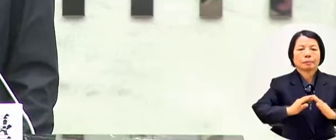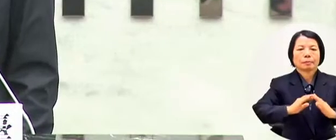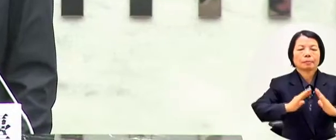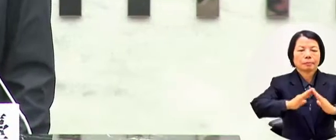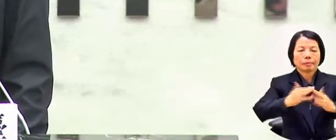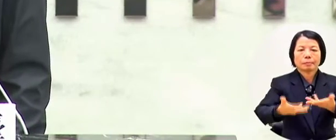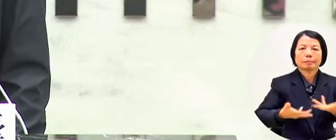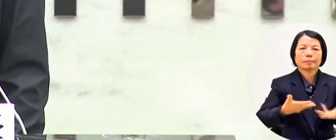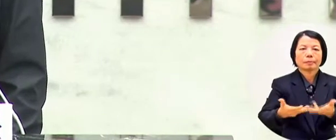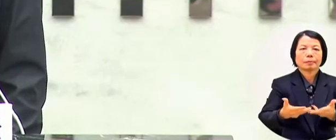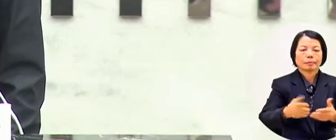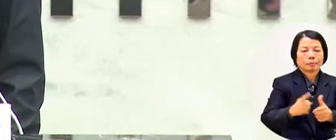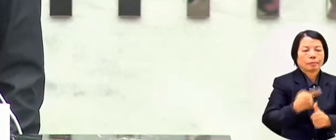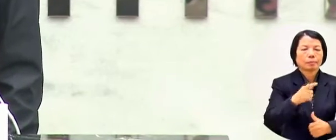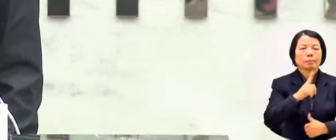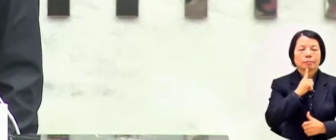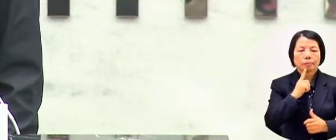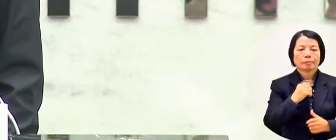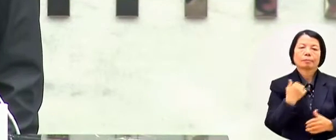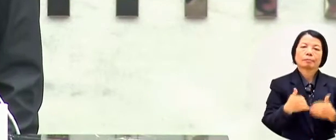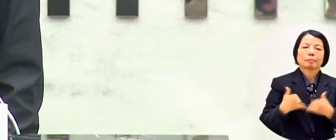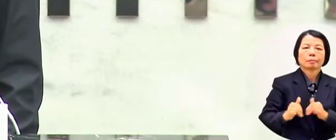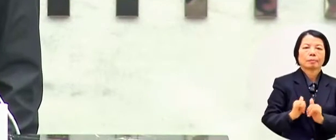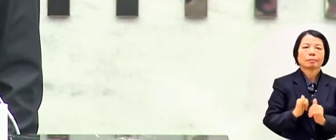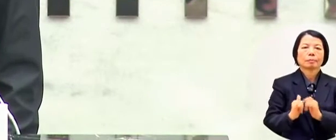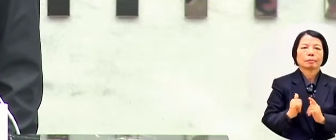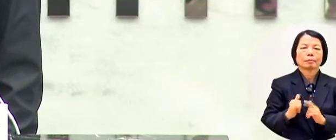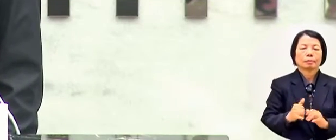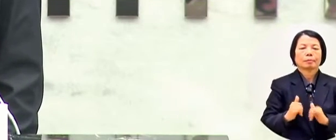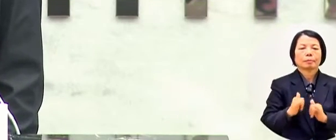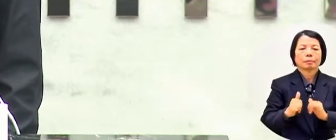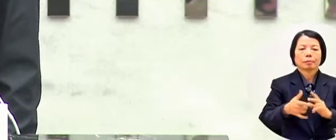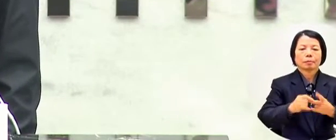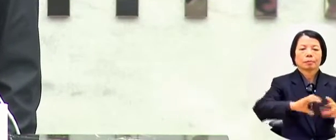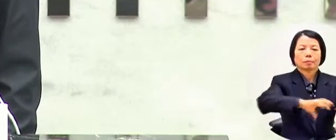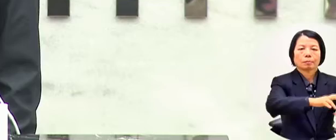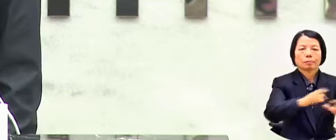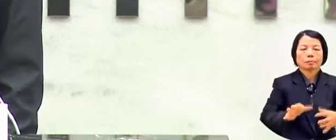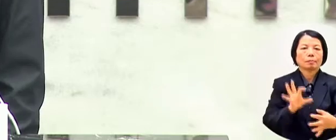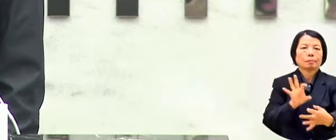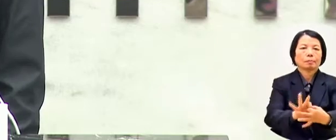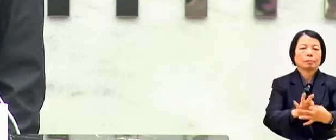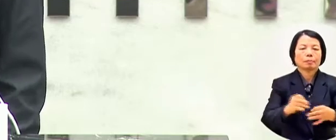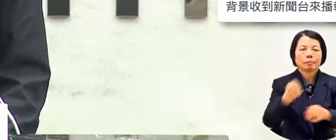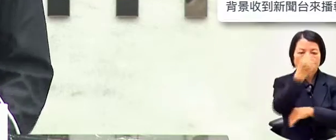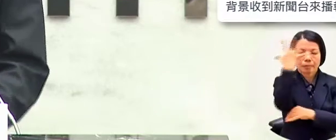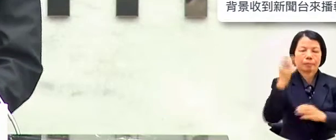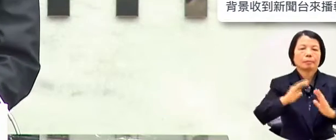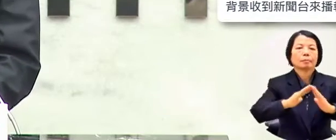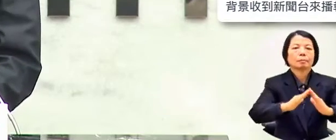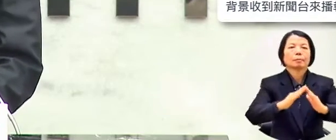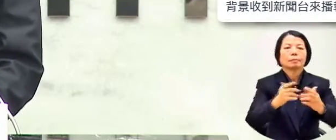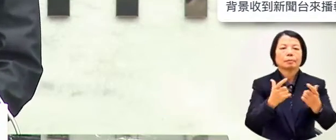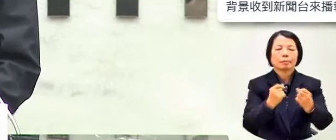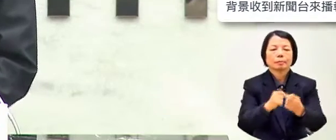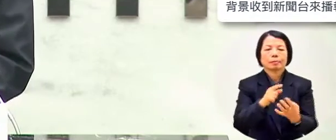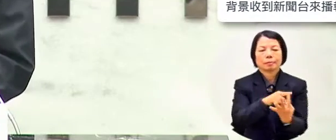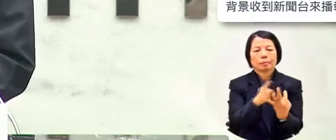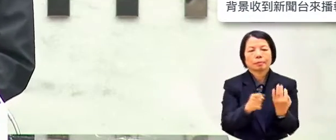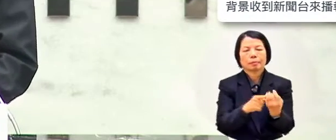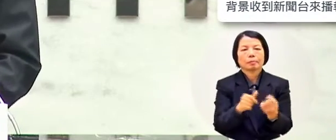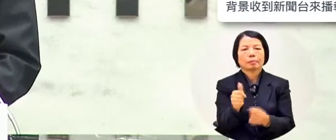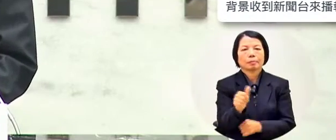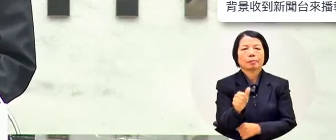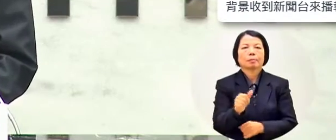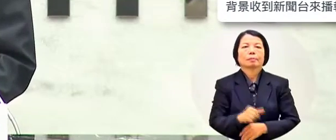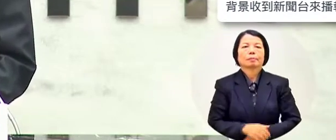设、乐活社会、国际接轨与青年城市五个面向，向